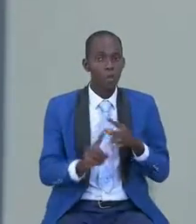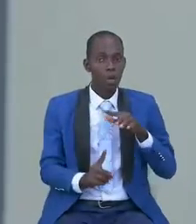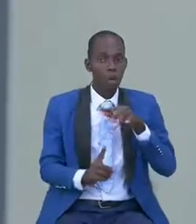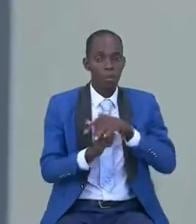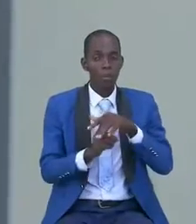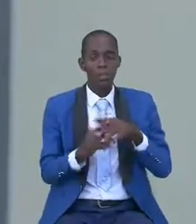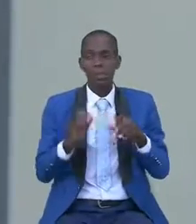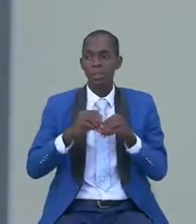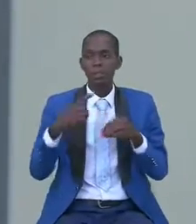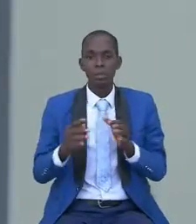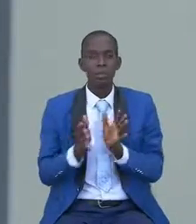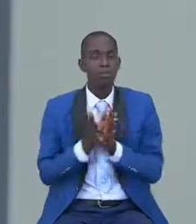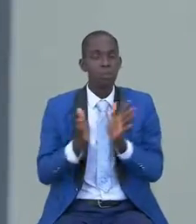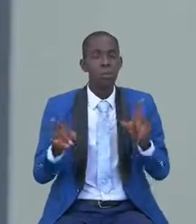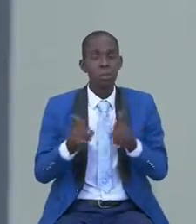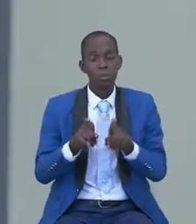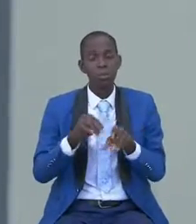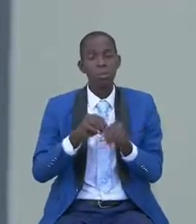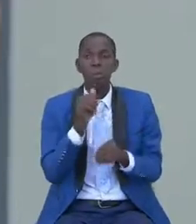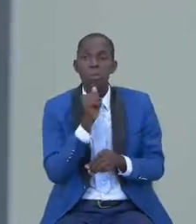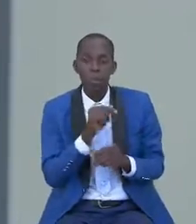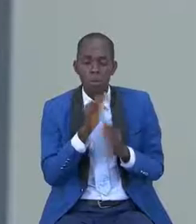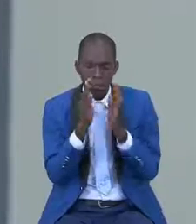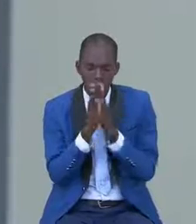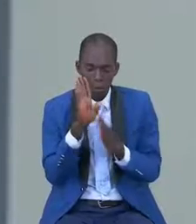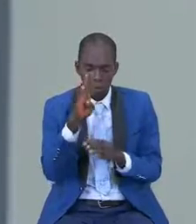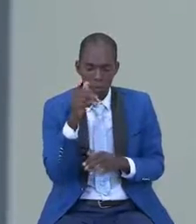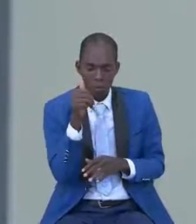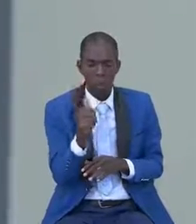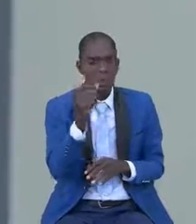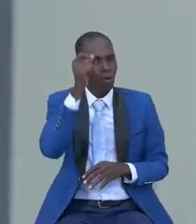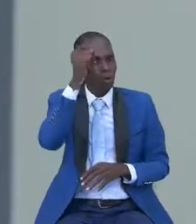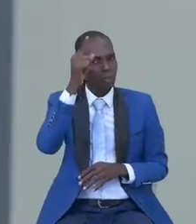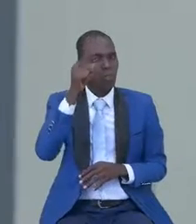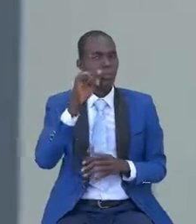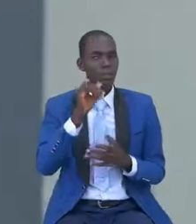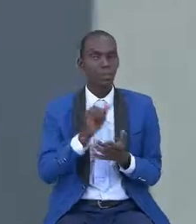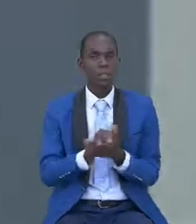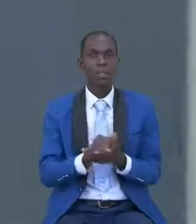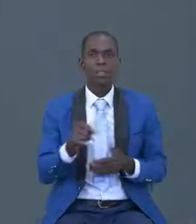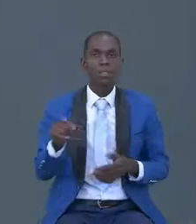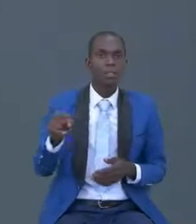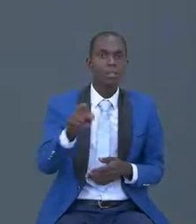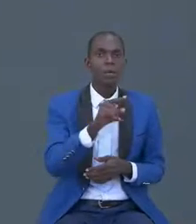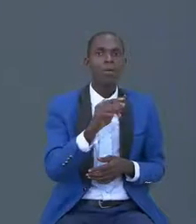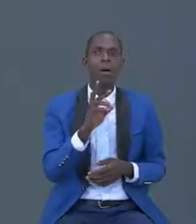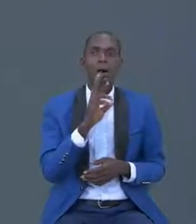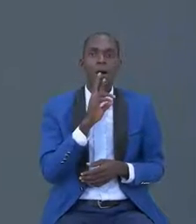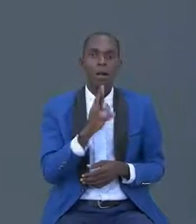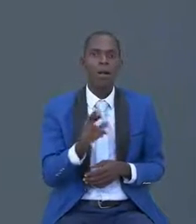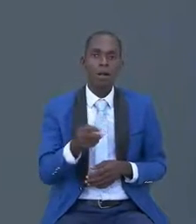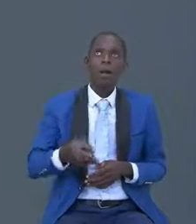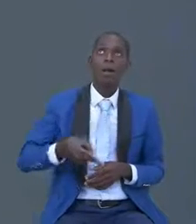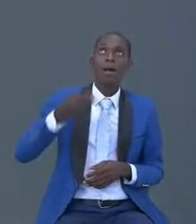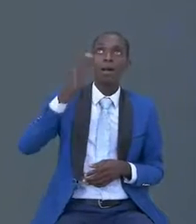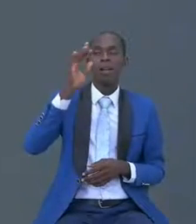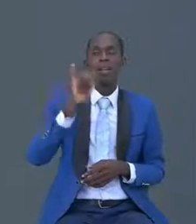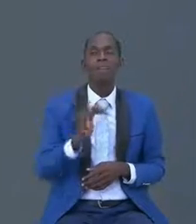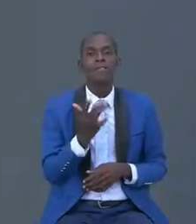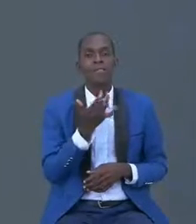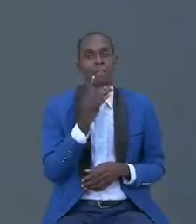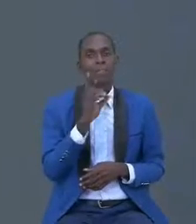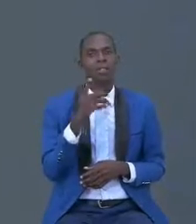public, même en privé, quand tu pries tout seul, comprends. Que tu es béni, tu es hautement